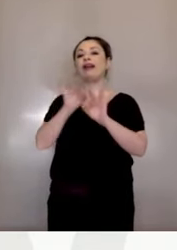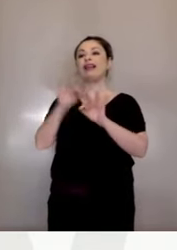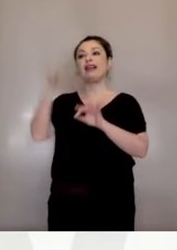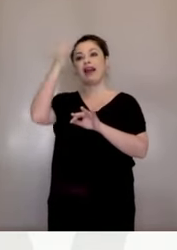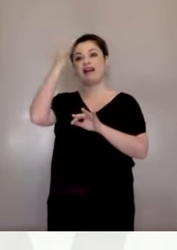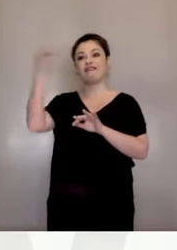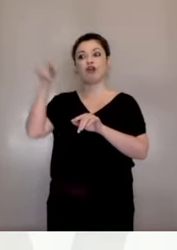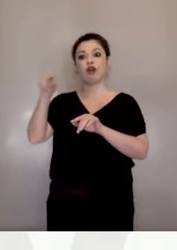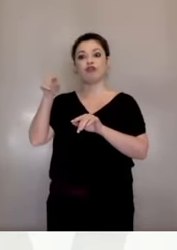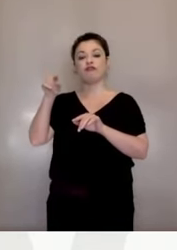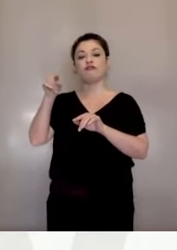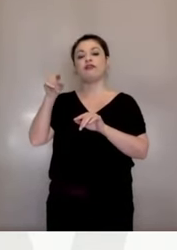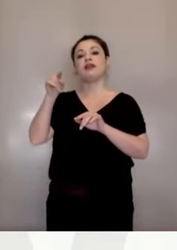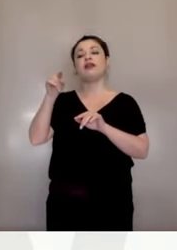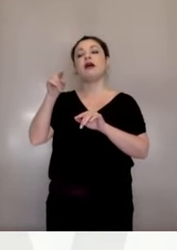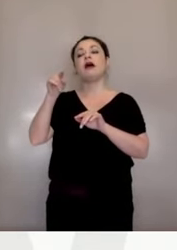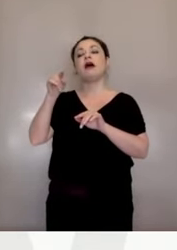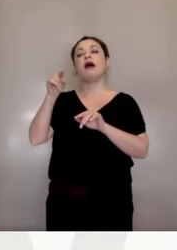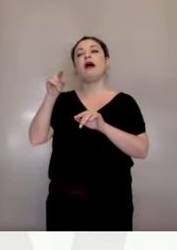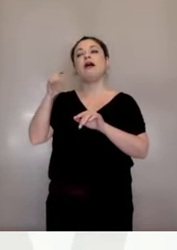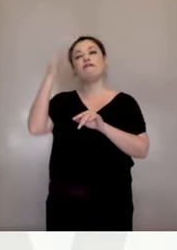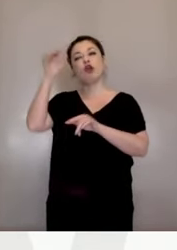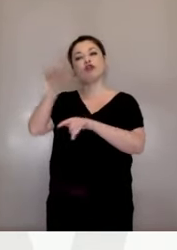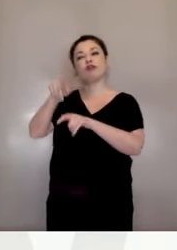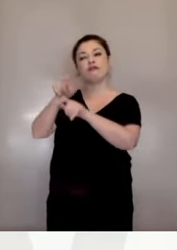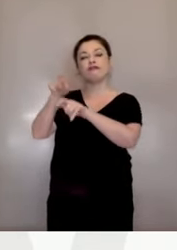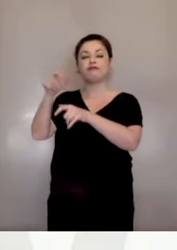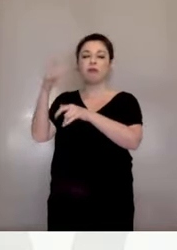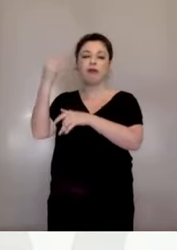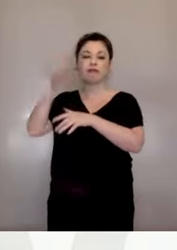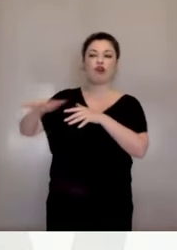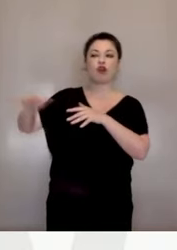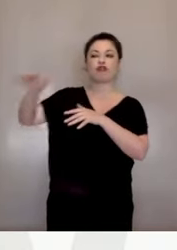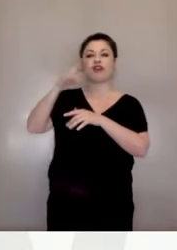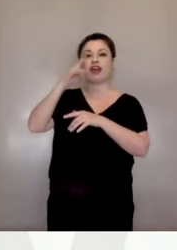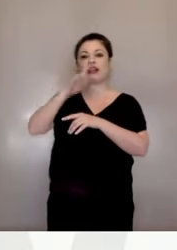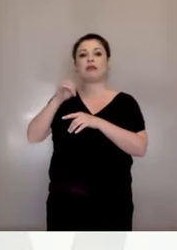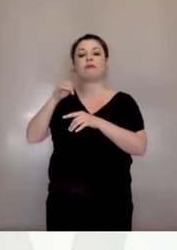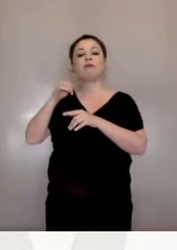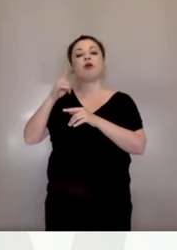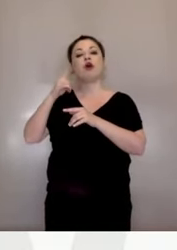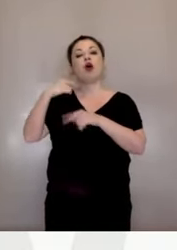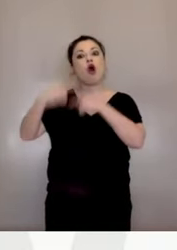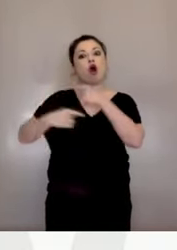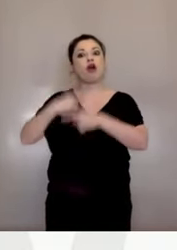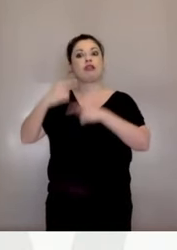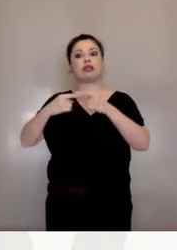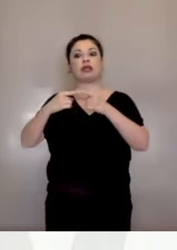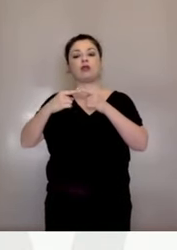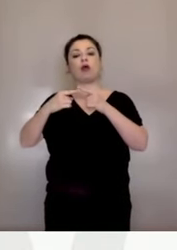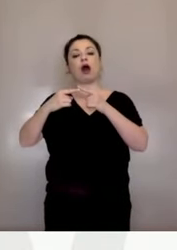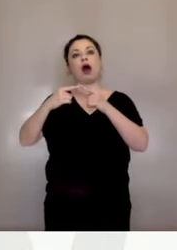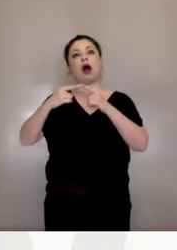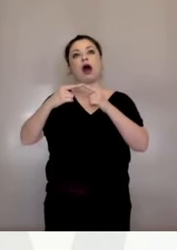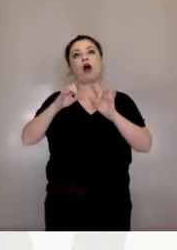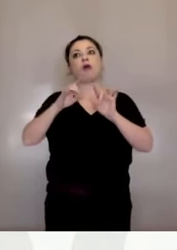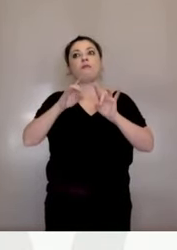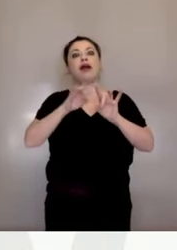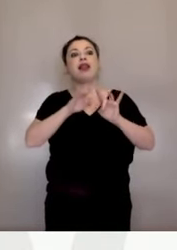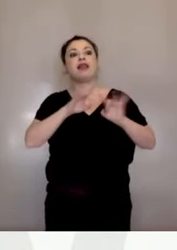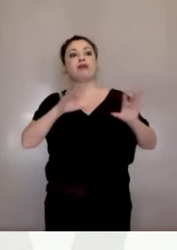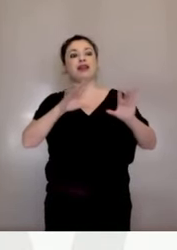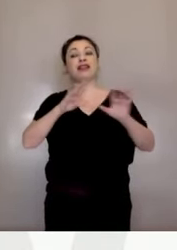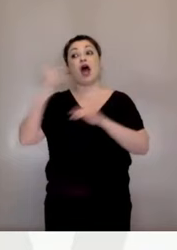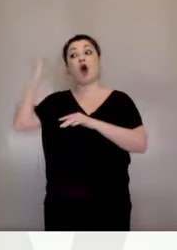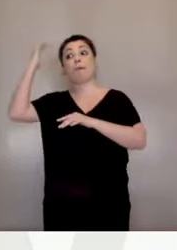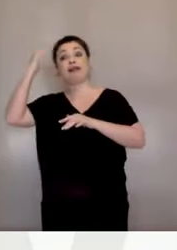nel vecchio e superato tentativo di imporre la supremazia del pensiero sulla libertà. In verità la libertà